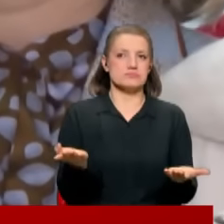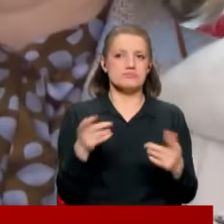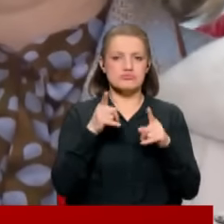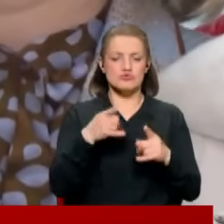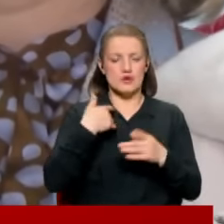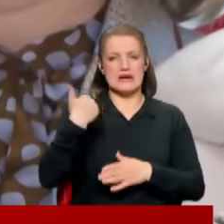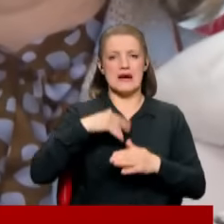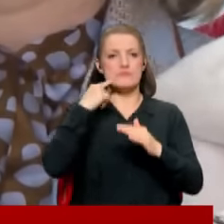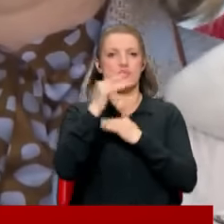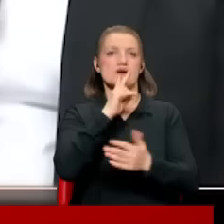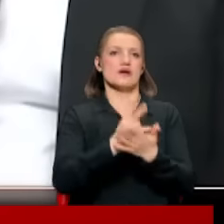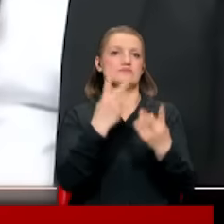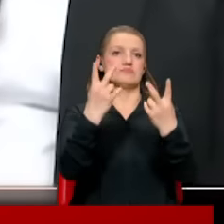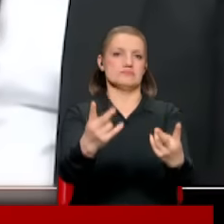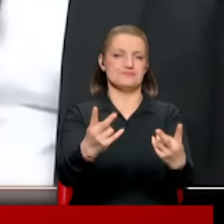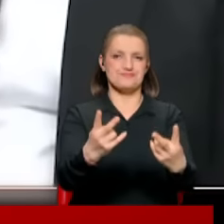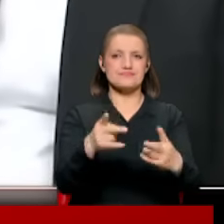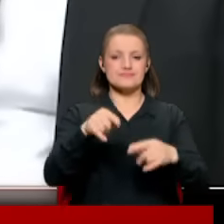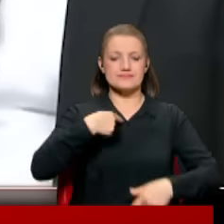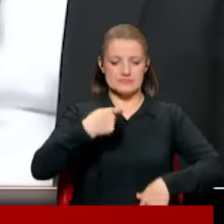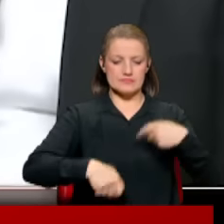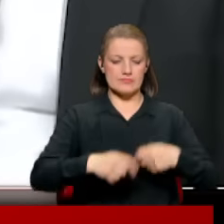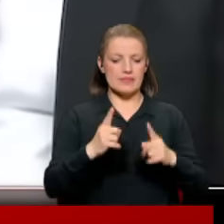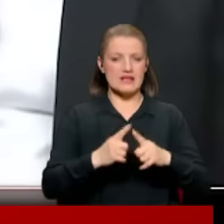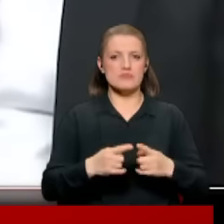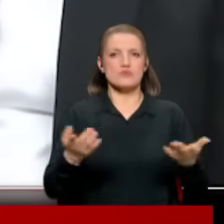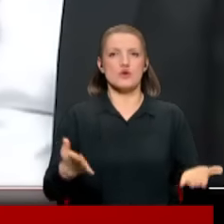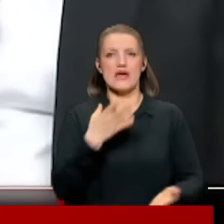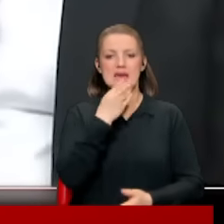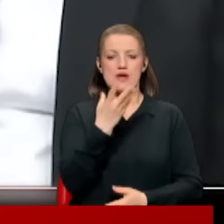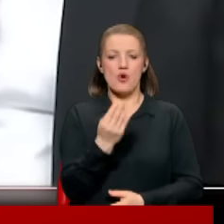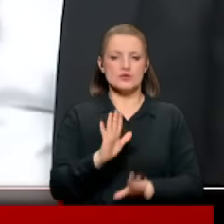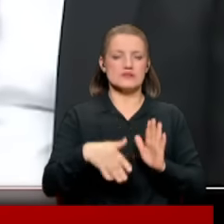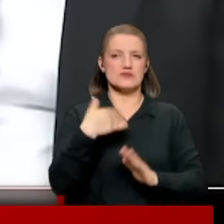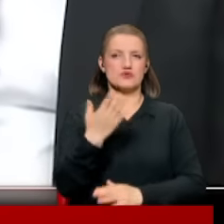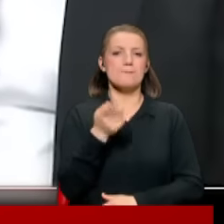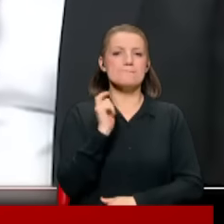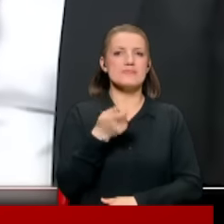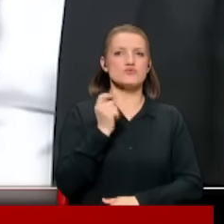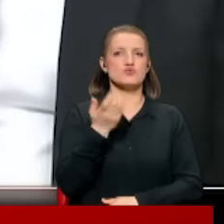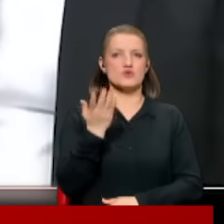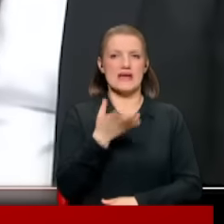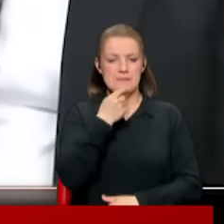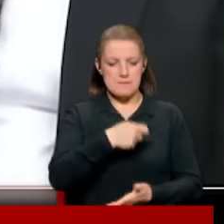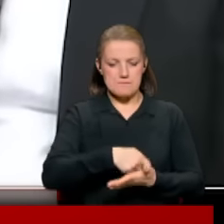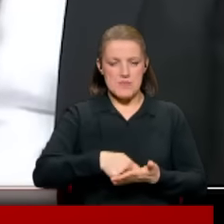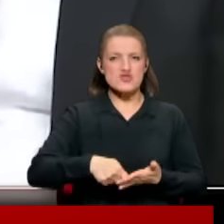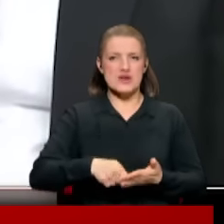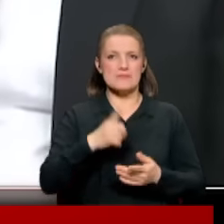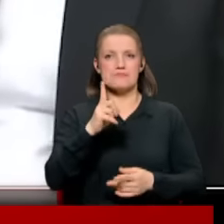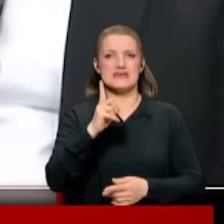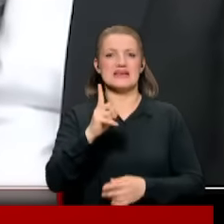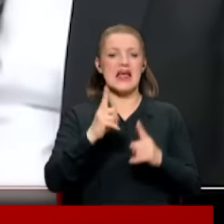bunu kamuoyunun takdirine bırakıyorum. Benim banka hesabım da yoktur. Emekli olduktan sonra tabii mecburen emekli maaşımın gideceği